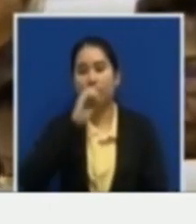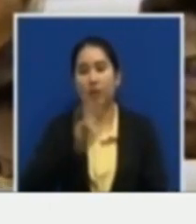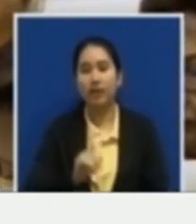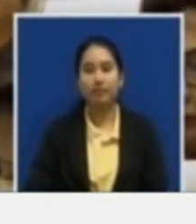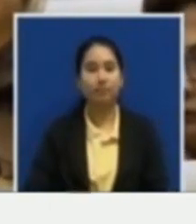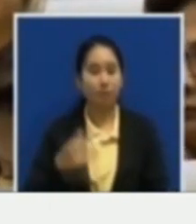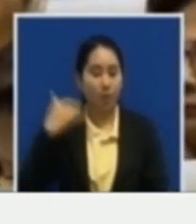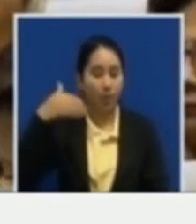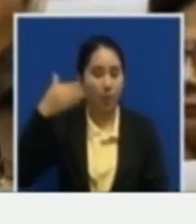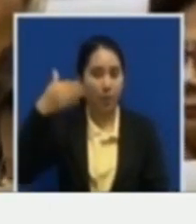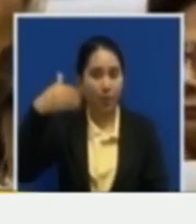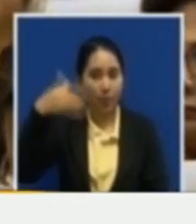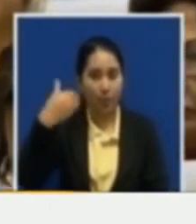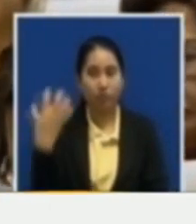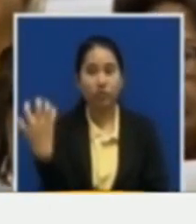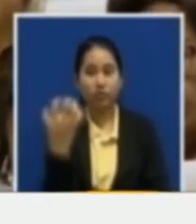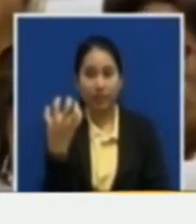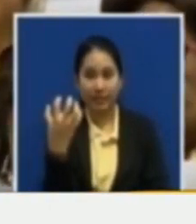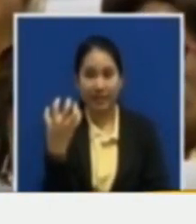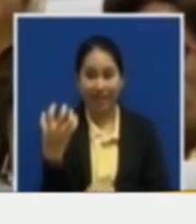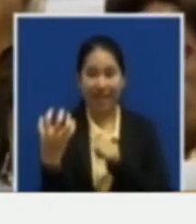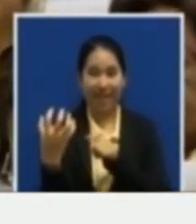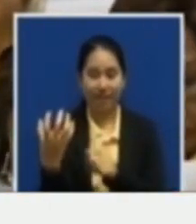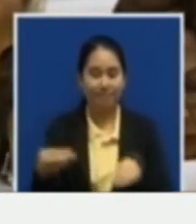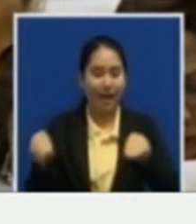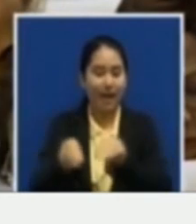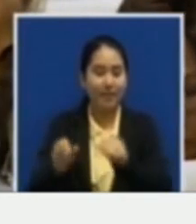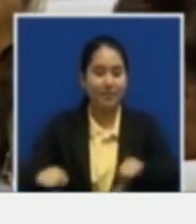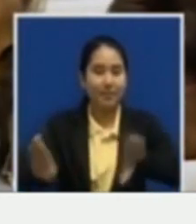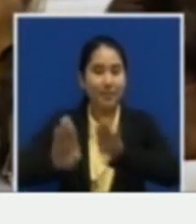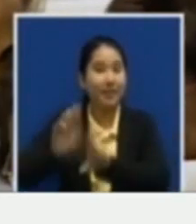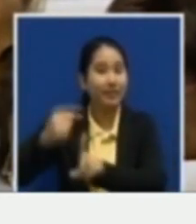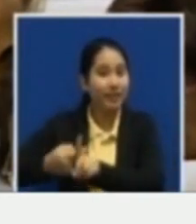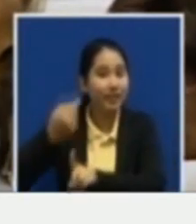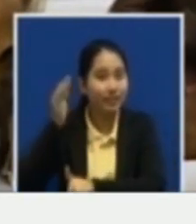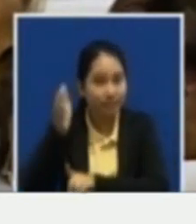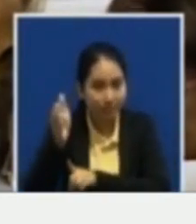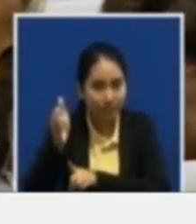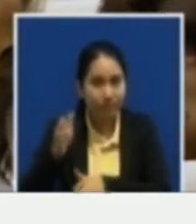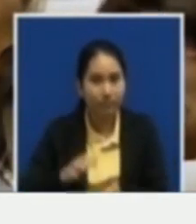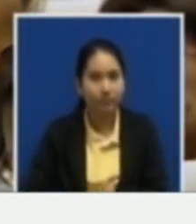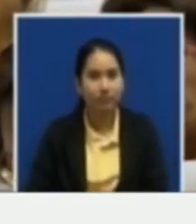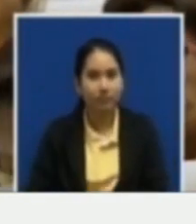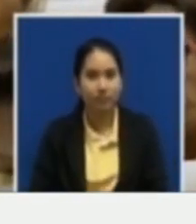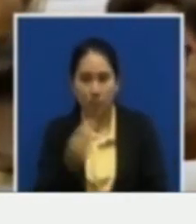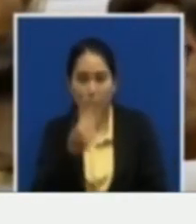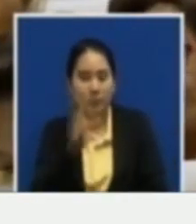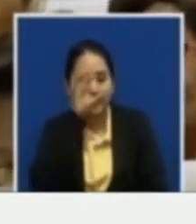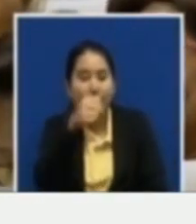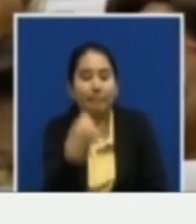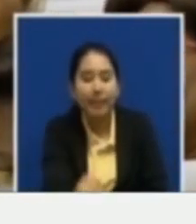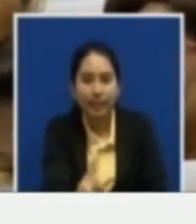ต่อไปนี้เนี่ยไอช่องทีวีดาวเทียมที่มันกำลังจะปิดกิจการในเดือนหน้าเนี่ยจะมาจับผิดอะไรสว.อี